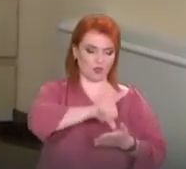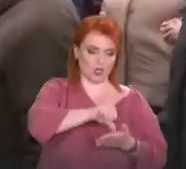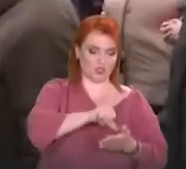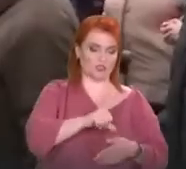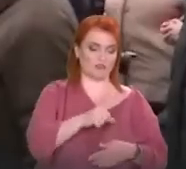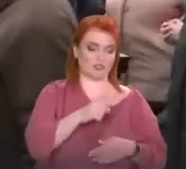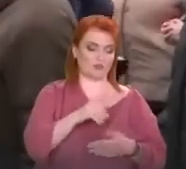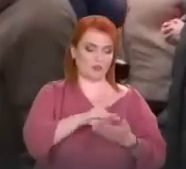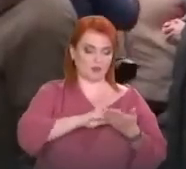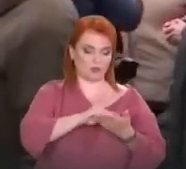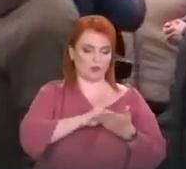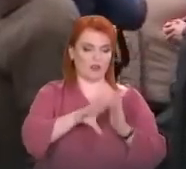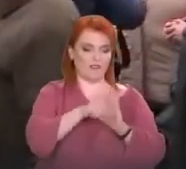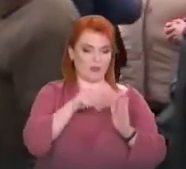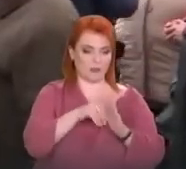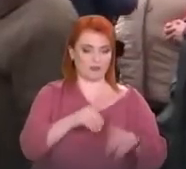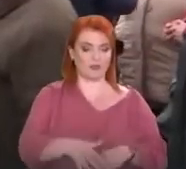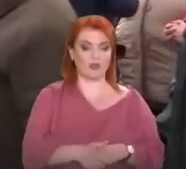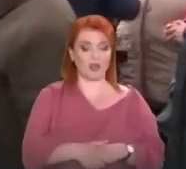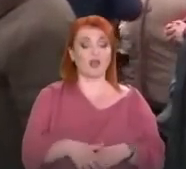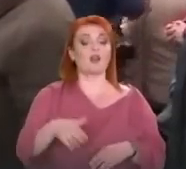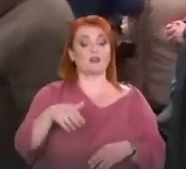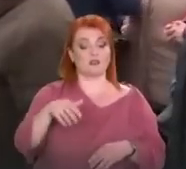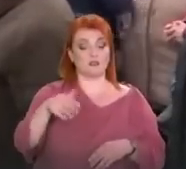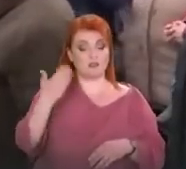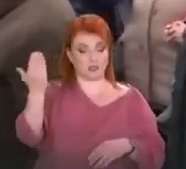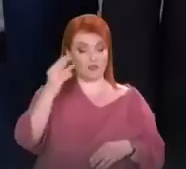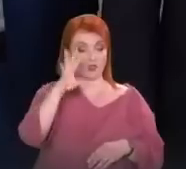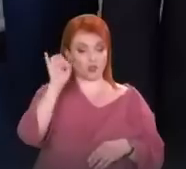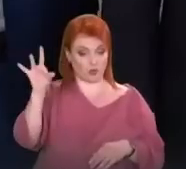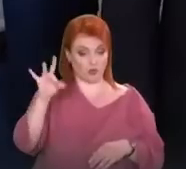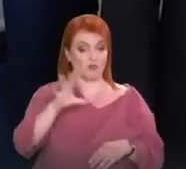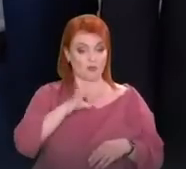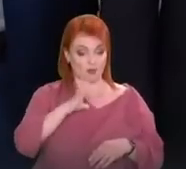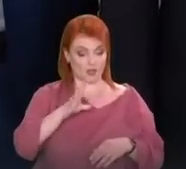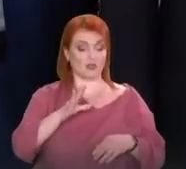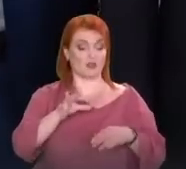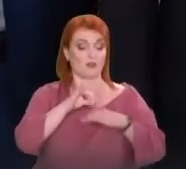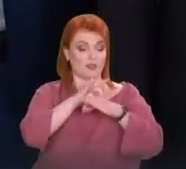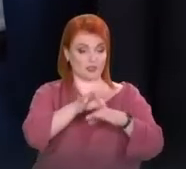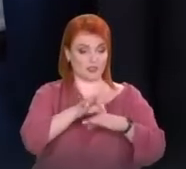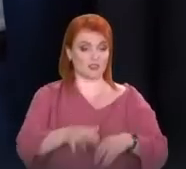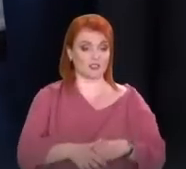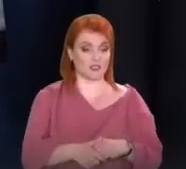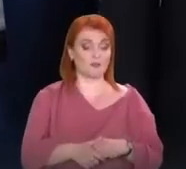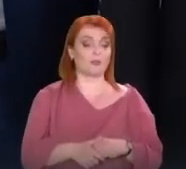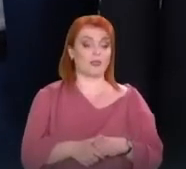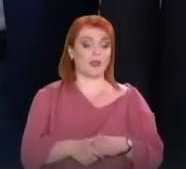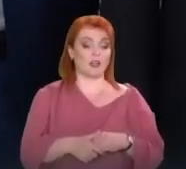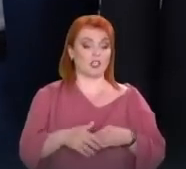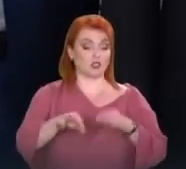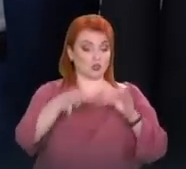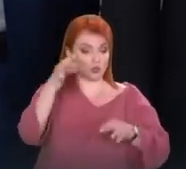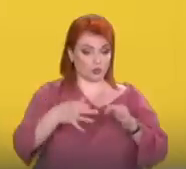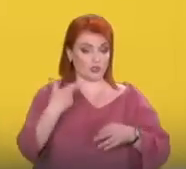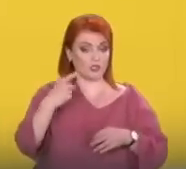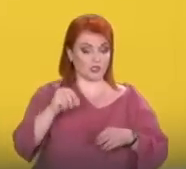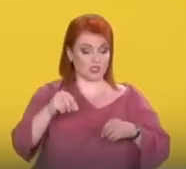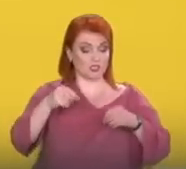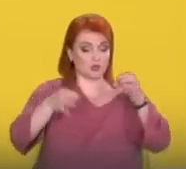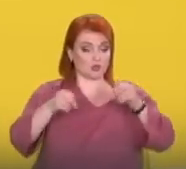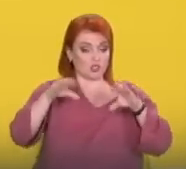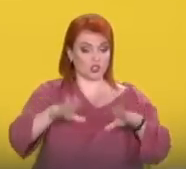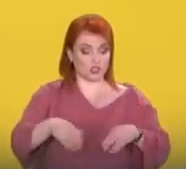ani de pușcărie în dosarul Frauda Bancară, a anunțat formarea unui nou bloc politic. Blocul se va numi Șansă Obligației Realizării, iar